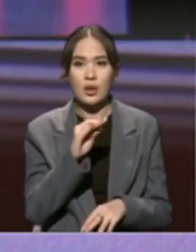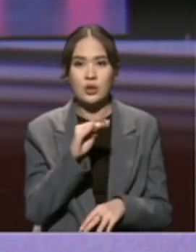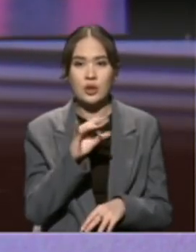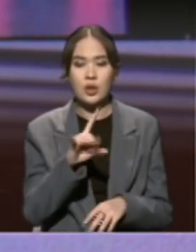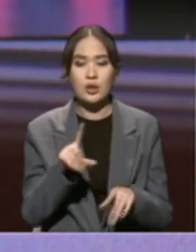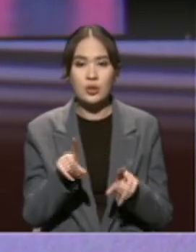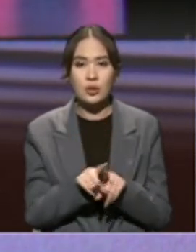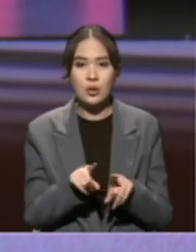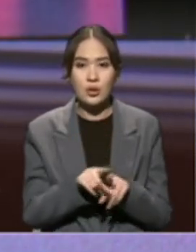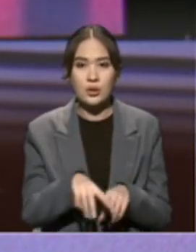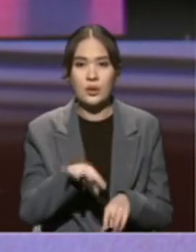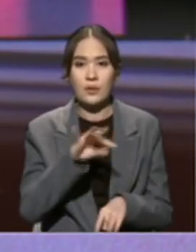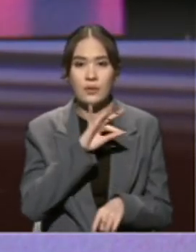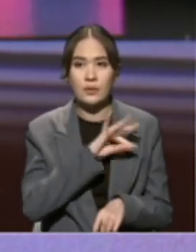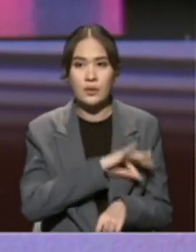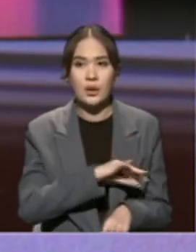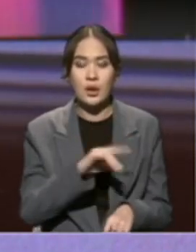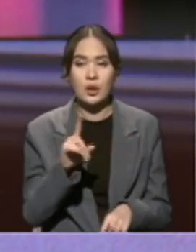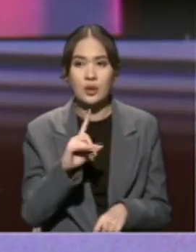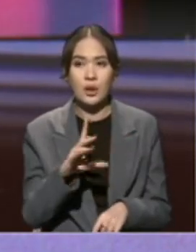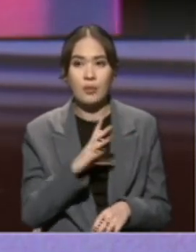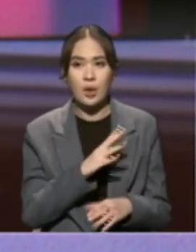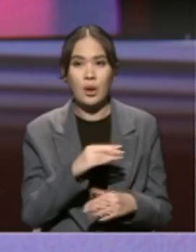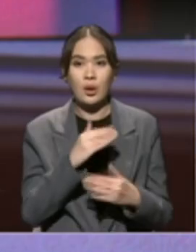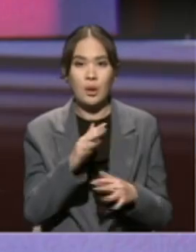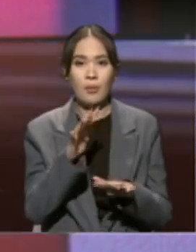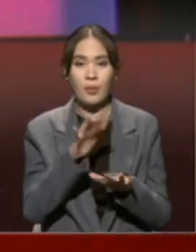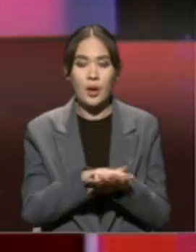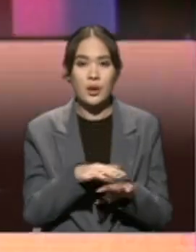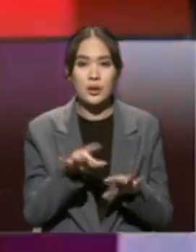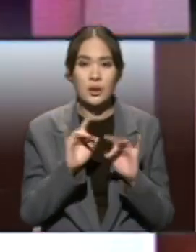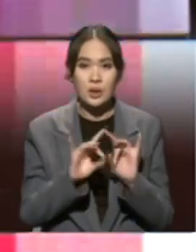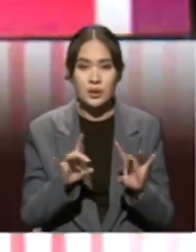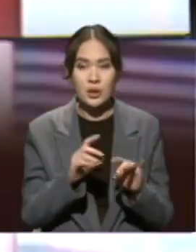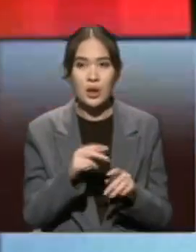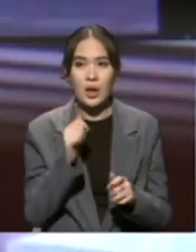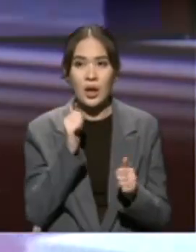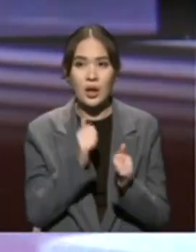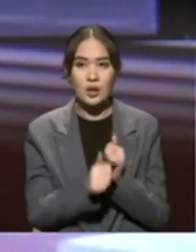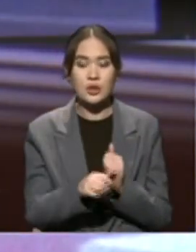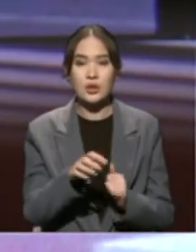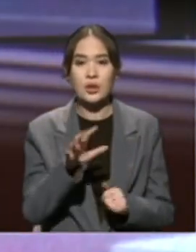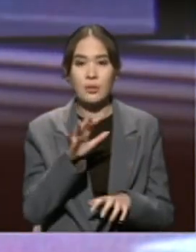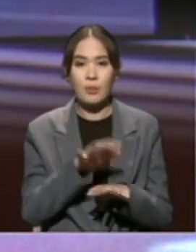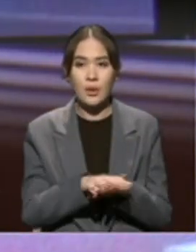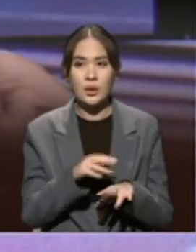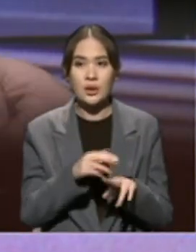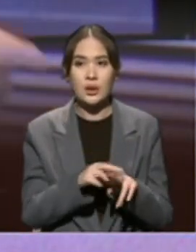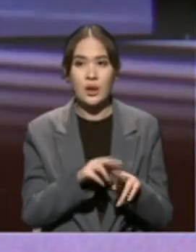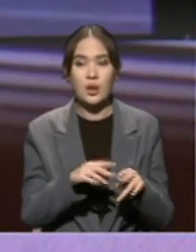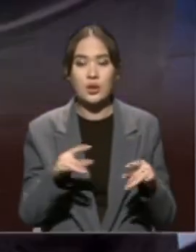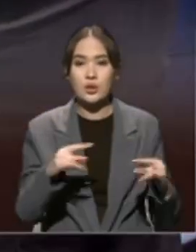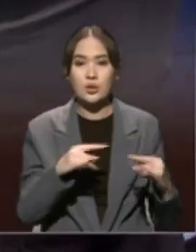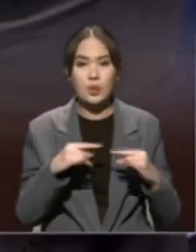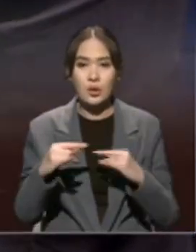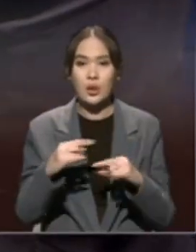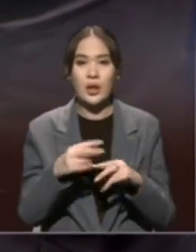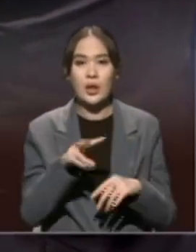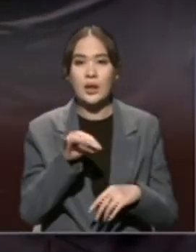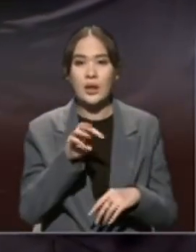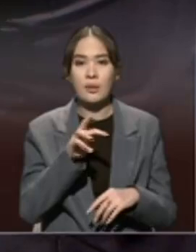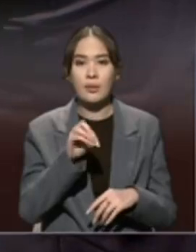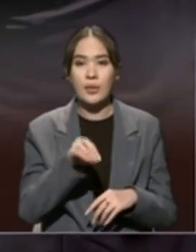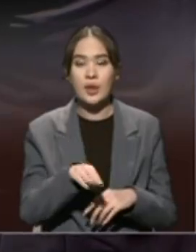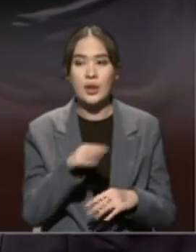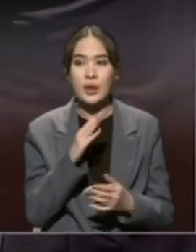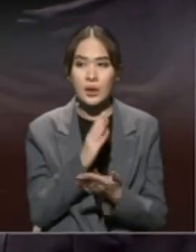болады. Дифференциалмен алып кеткен. Енді ол қазір банкпен де айтатын болсақ, әрбір банктың мына бір бөлімше столдарында лимит бар,